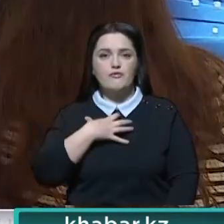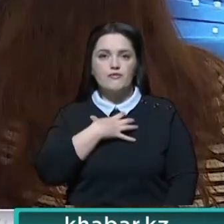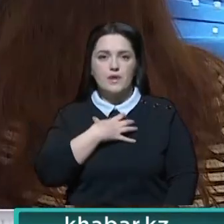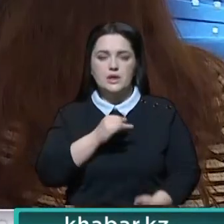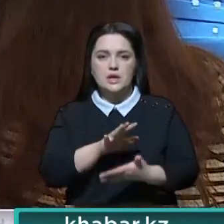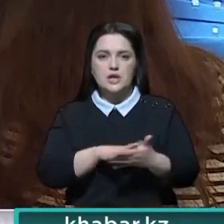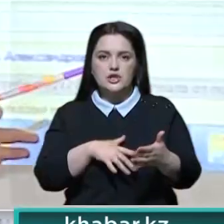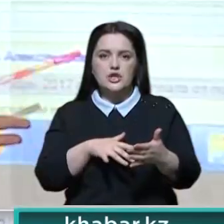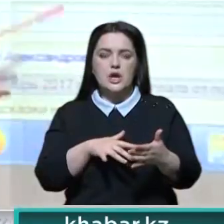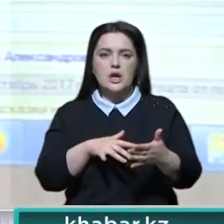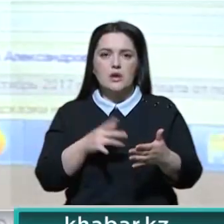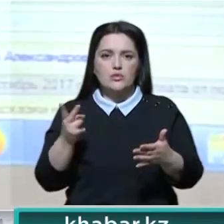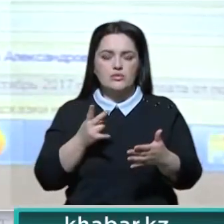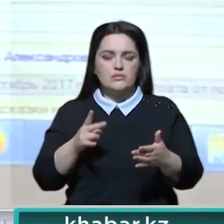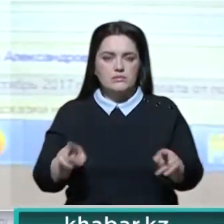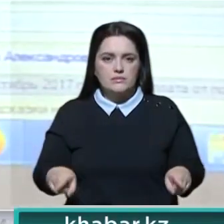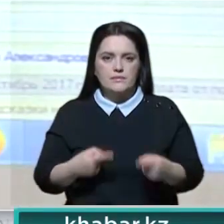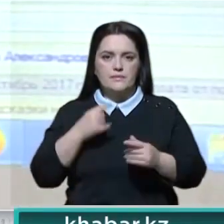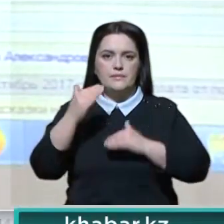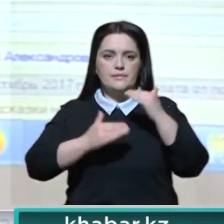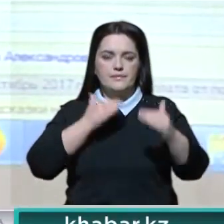важность дальнейшего развития университета.